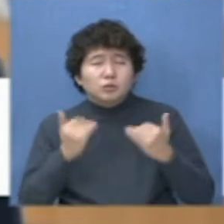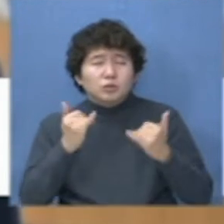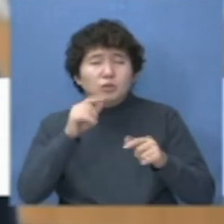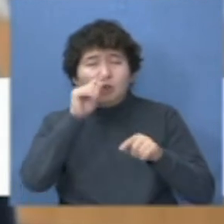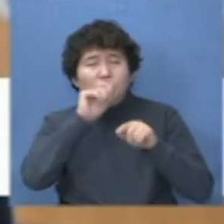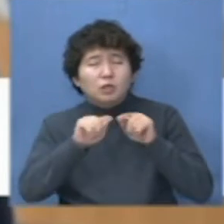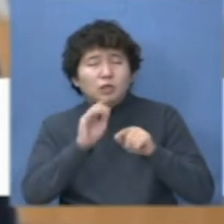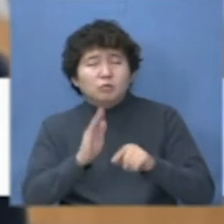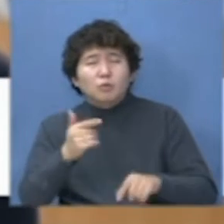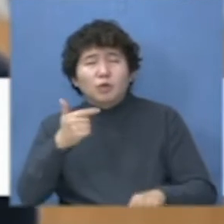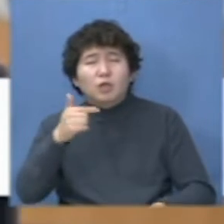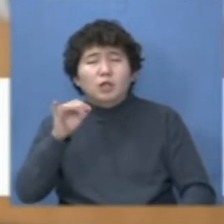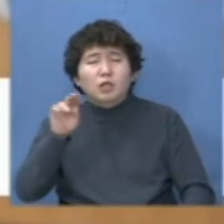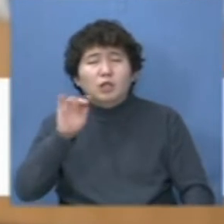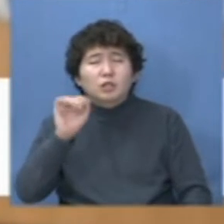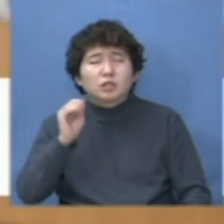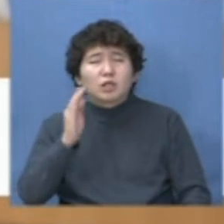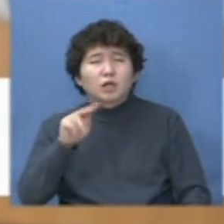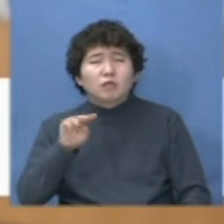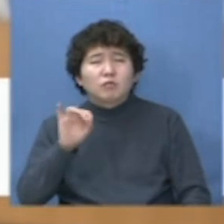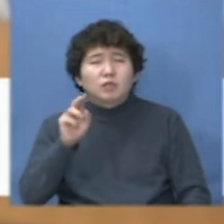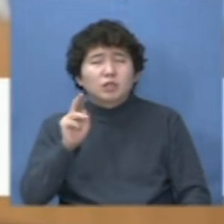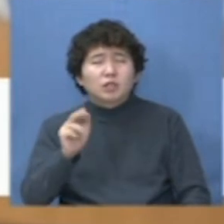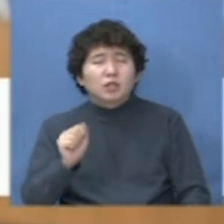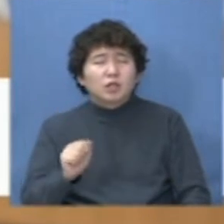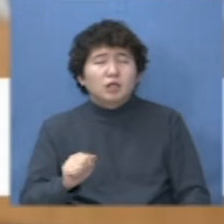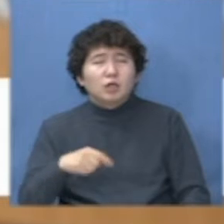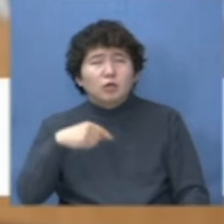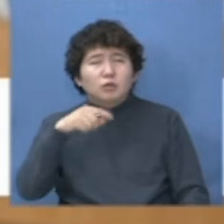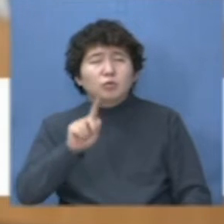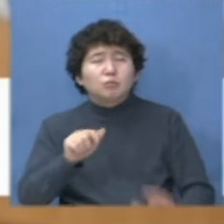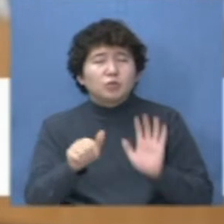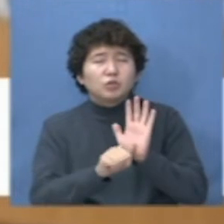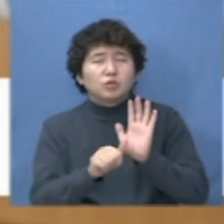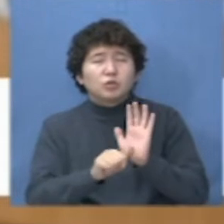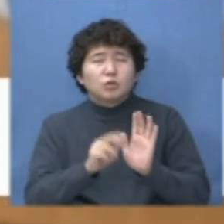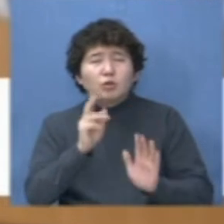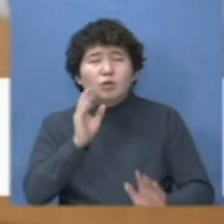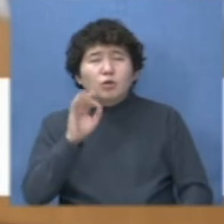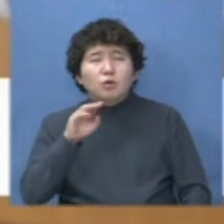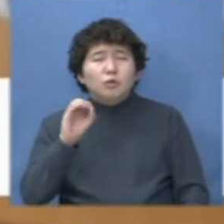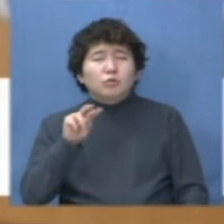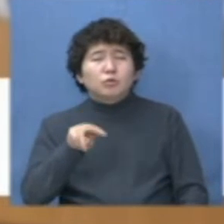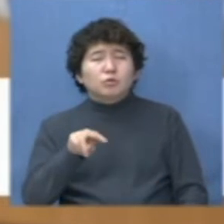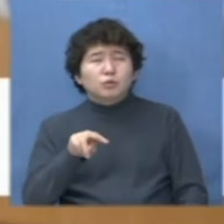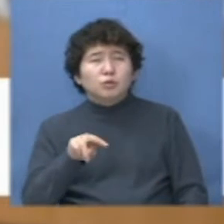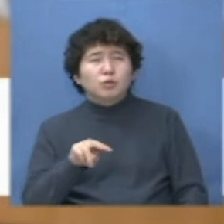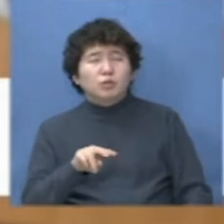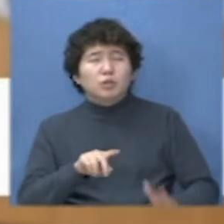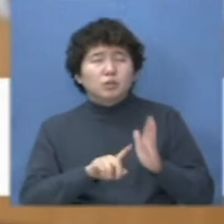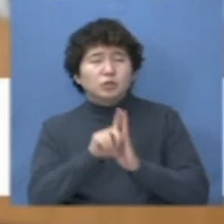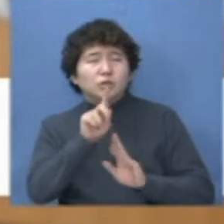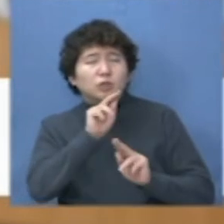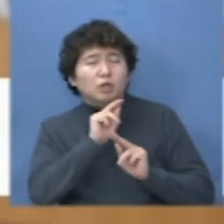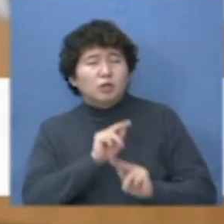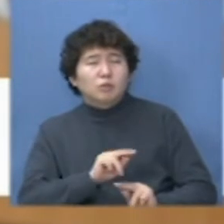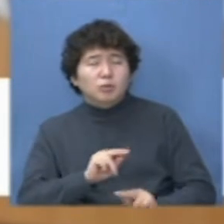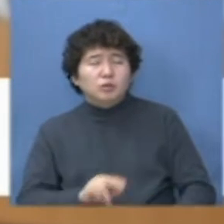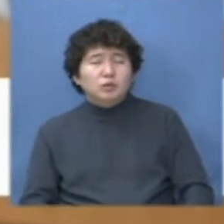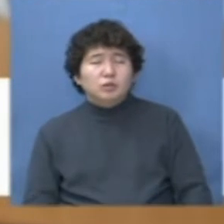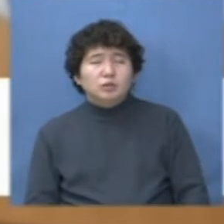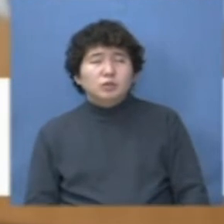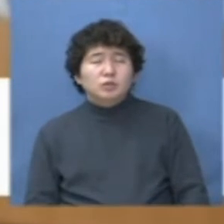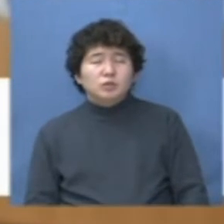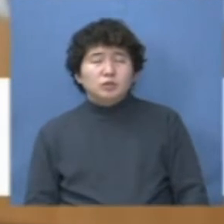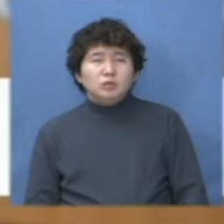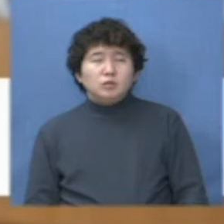жүргізіледі. 21:00-ден бастап нөмір 6-шы қазандық іске қосамыз. Әрмен қарай нөмір 4-шы қазандық бойынша осы уақытқа дейін жүргізілмеген жұмыстар қолға